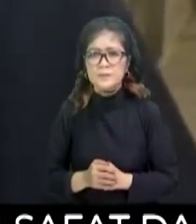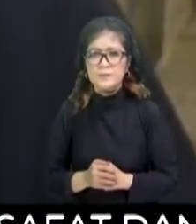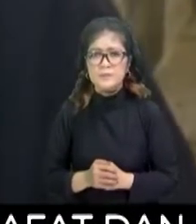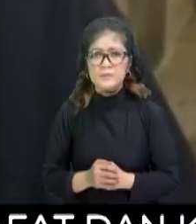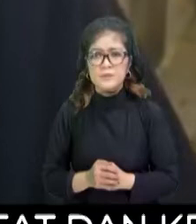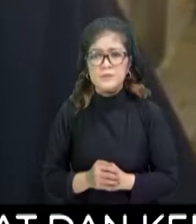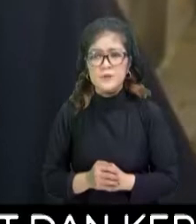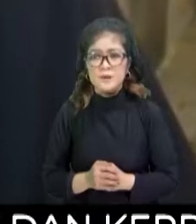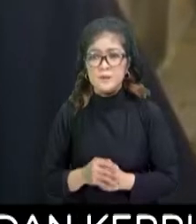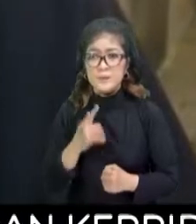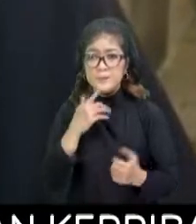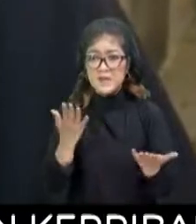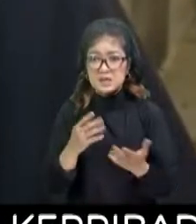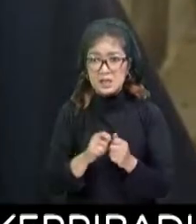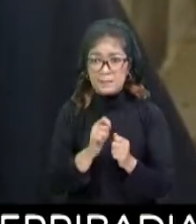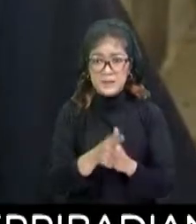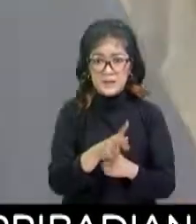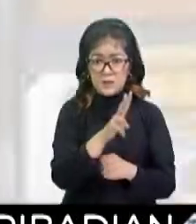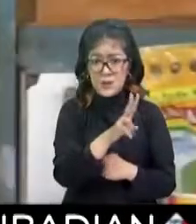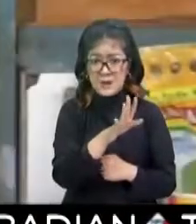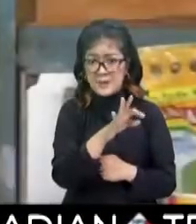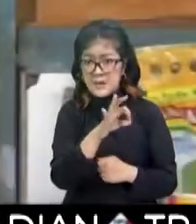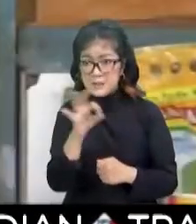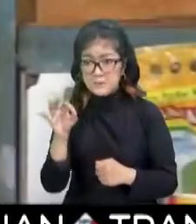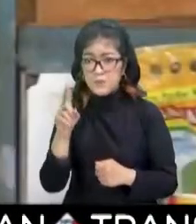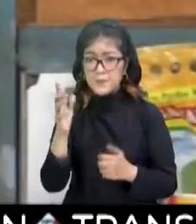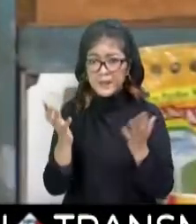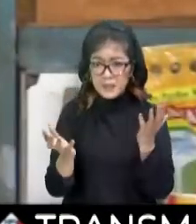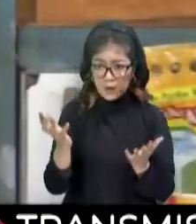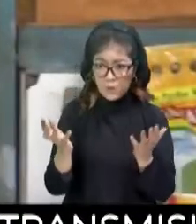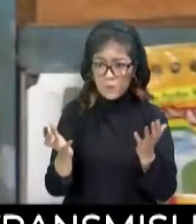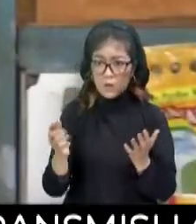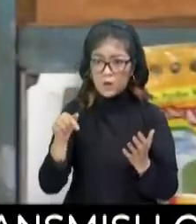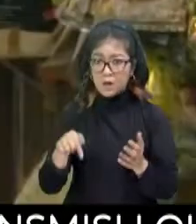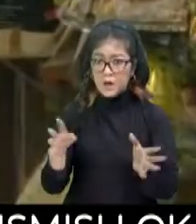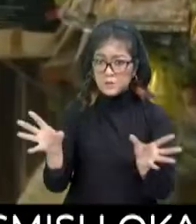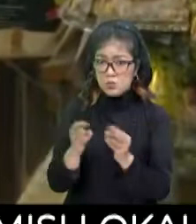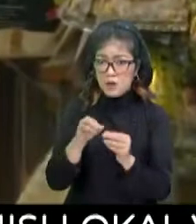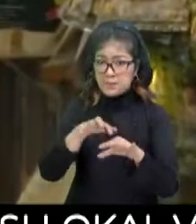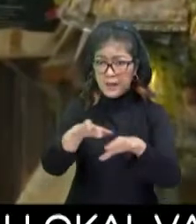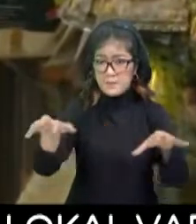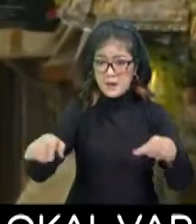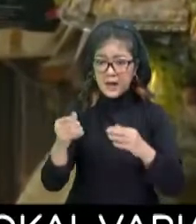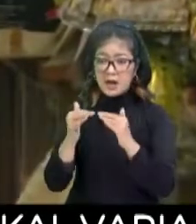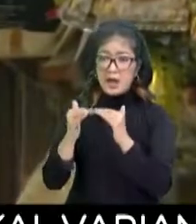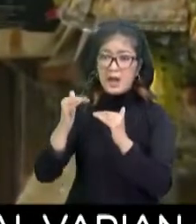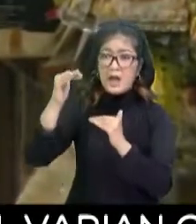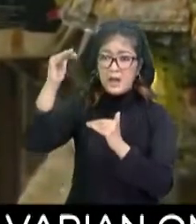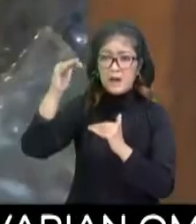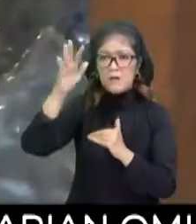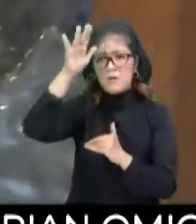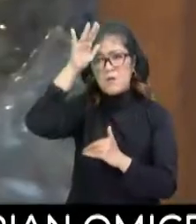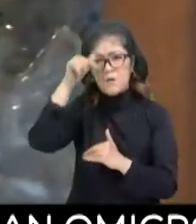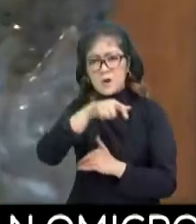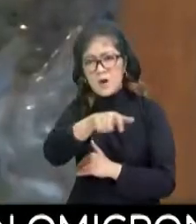25 Nah sekilo 252 pedagang ini pun menjadi keluhan bagi pelaku usaha pasar khususnya